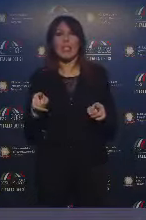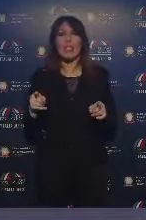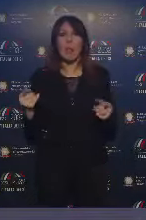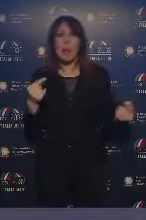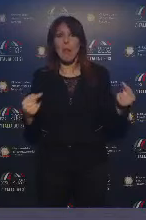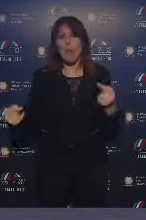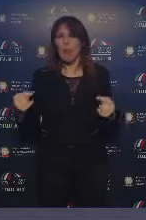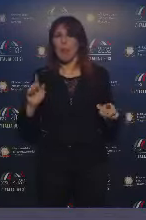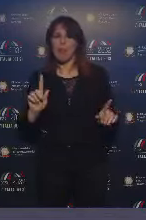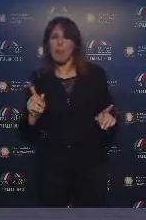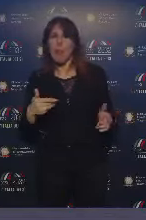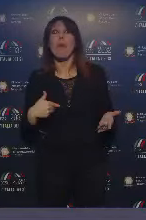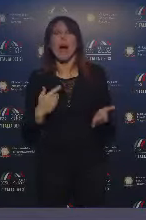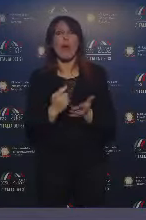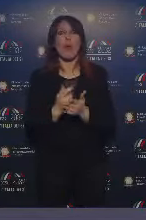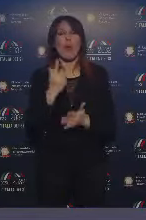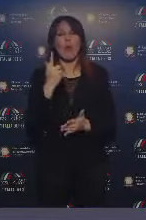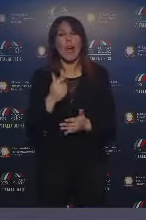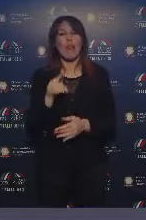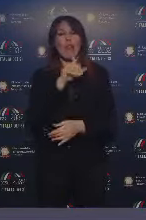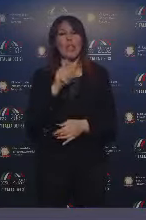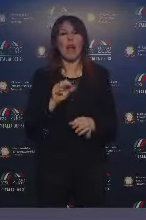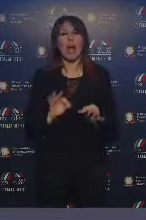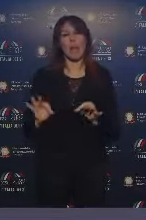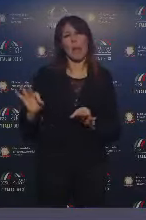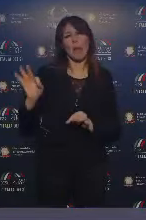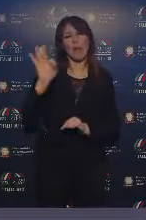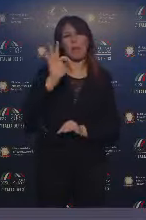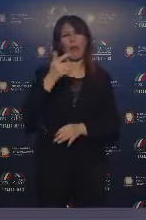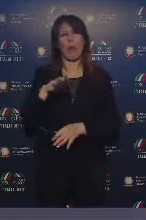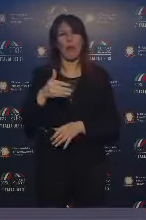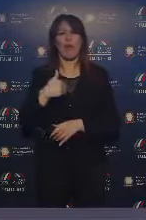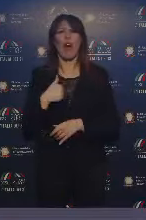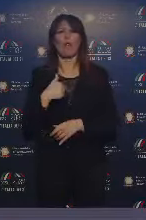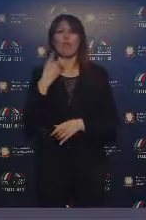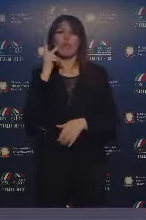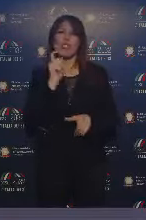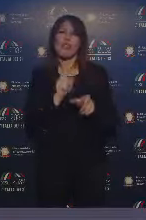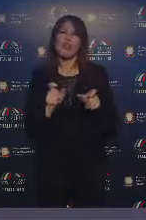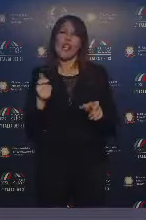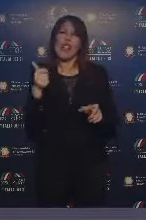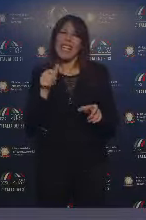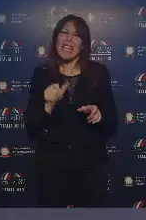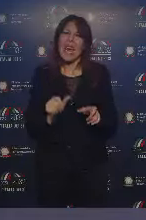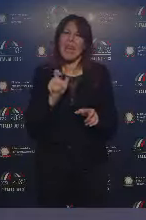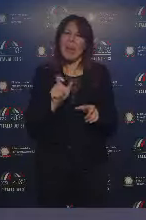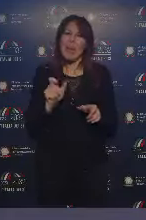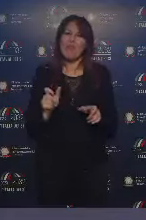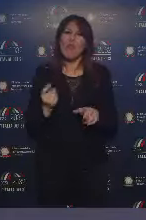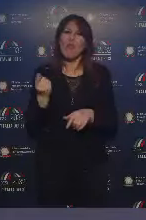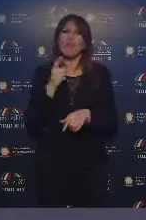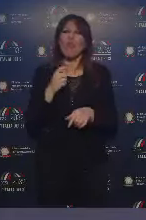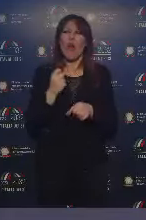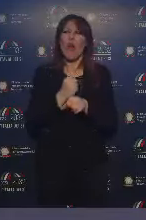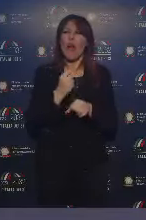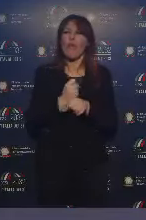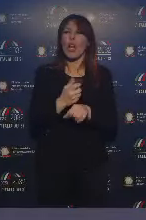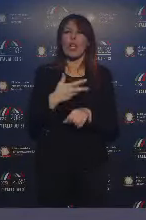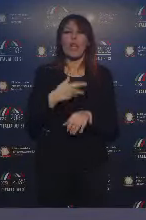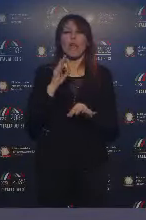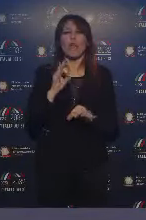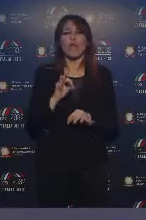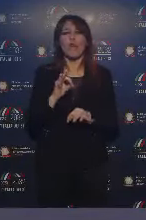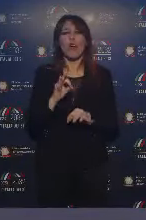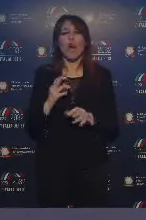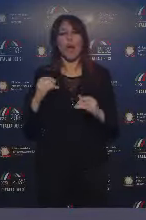fondamentale io girando l'Italia mi accorgo che se ci sono centinaia di persone che in un giorno lavorativo si prendono una